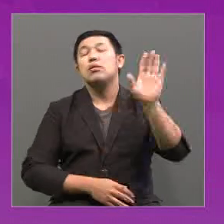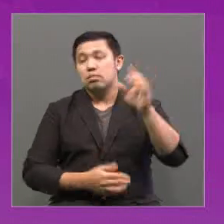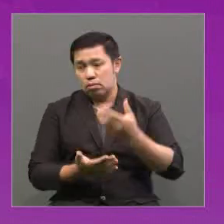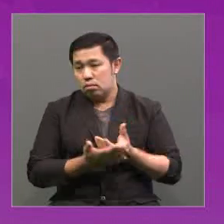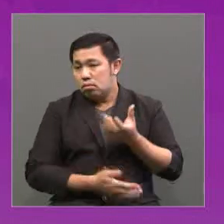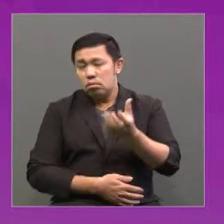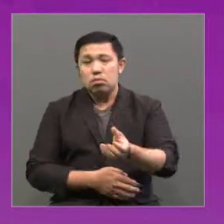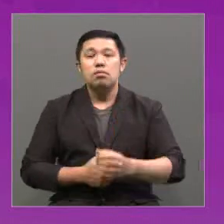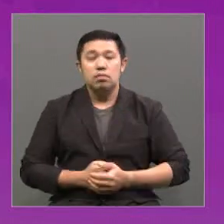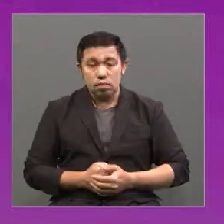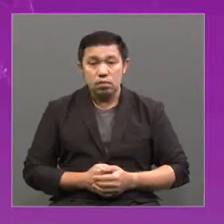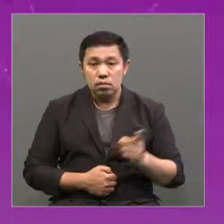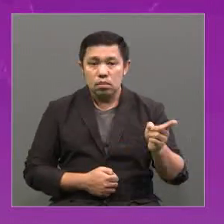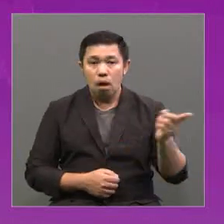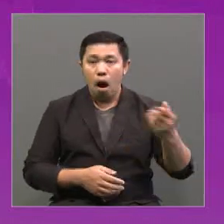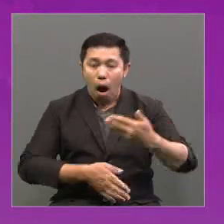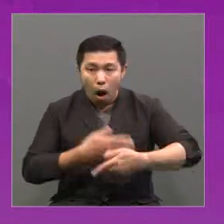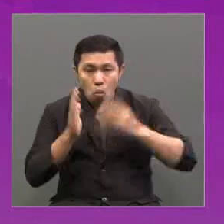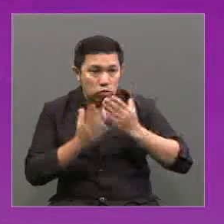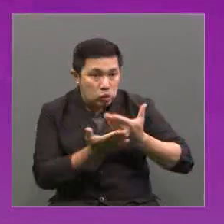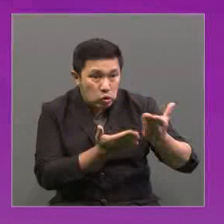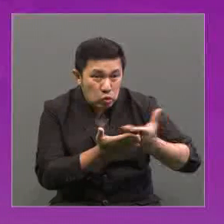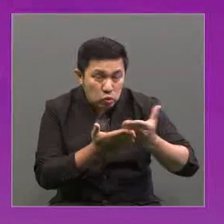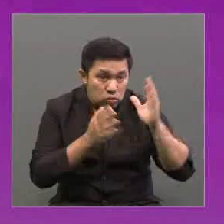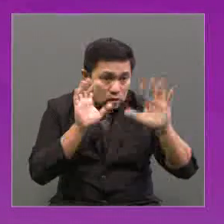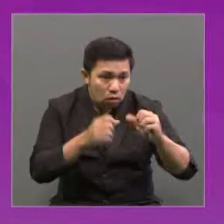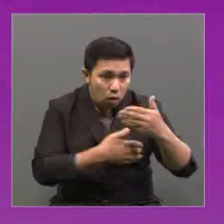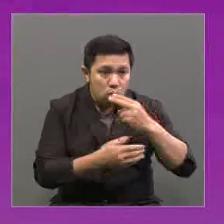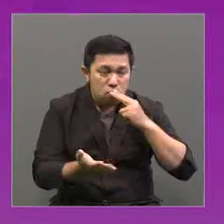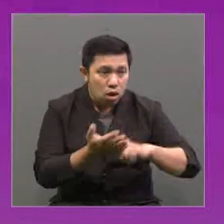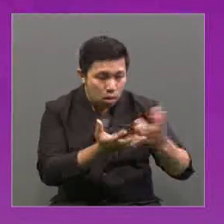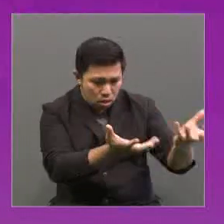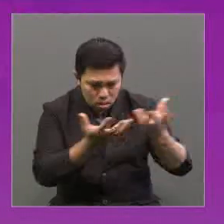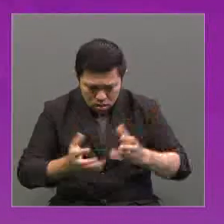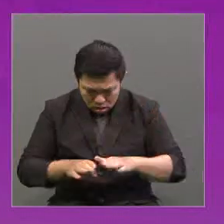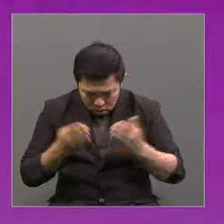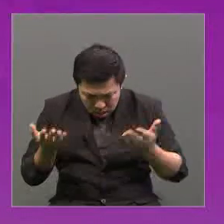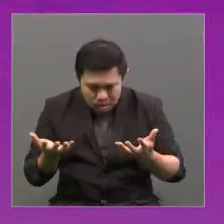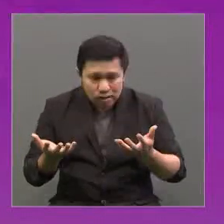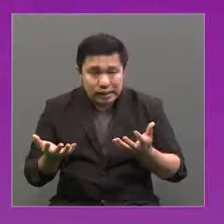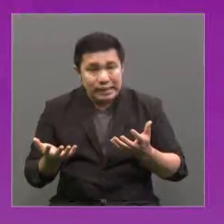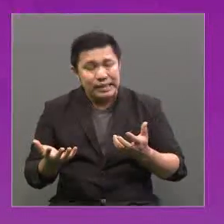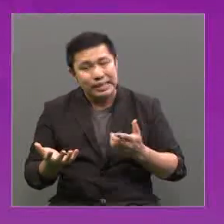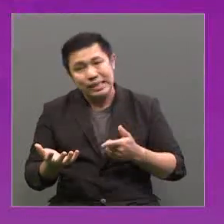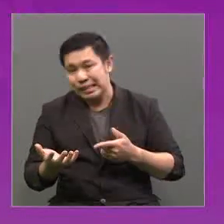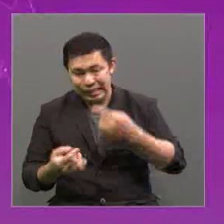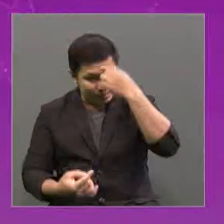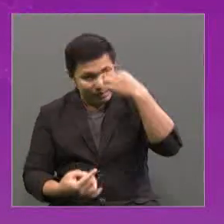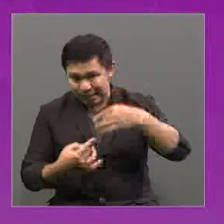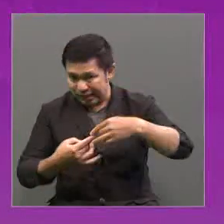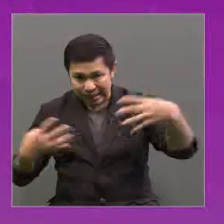ก็ว่าไปทีนี้พอขายออกไปเรียบร้อยแล้วปรากฏว่าคนที่เขาได้รับของบางส่วนก็บอกโอ้โหเปิดมาแล้วมันไม่ใ